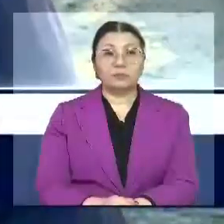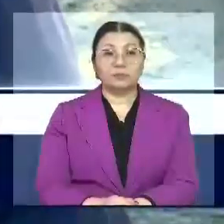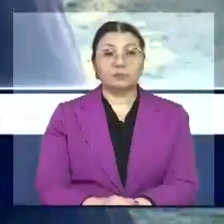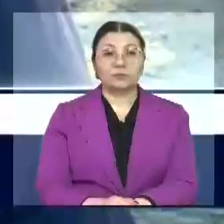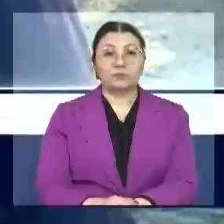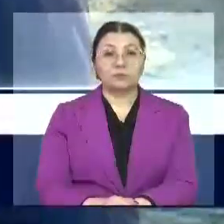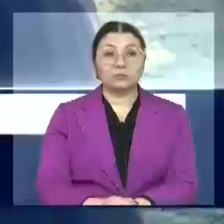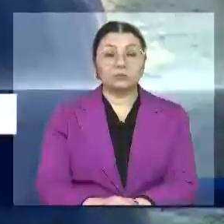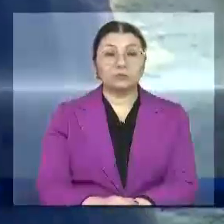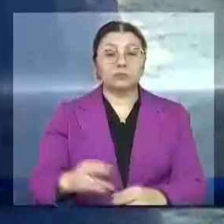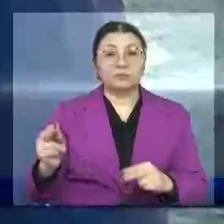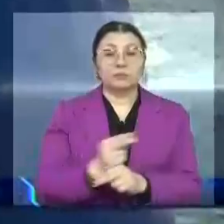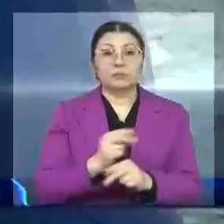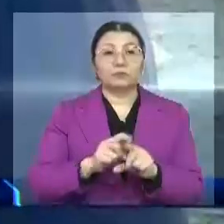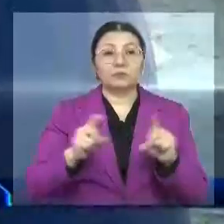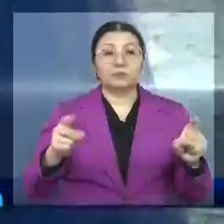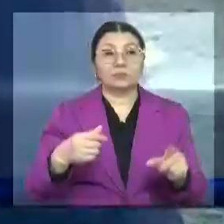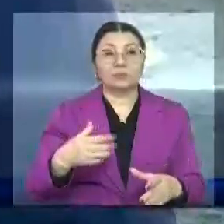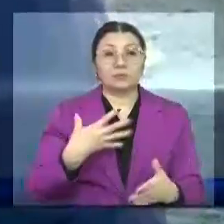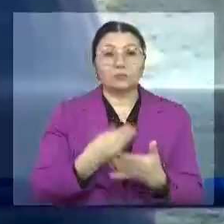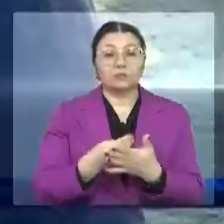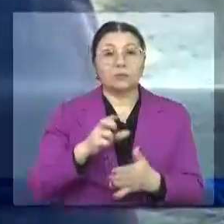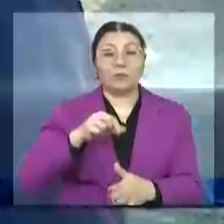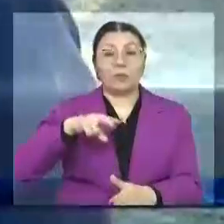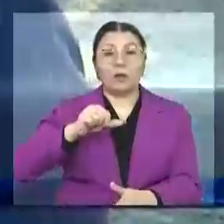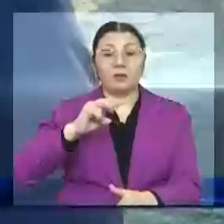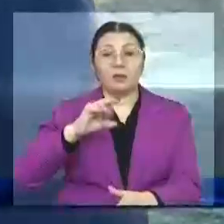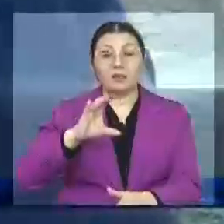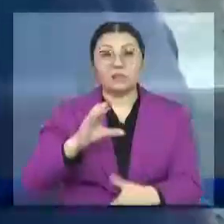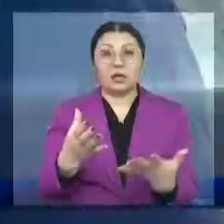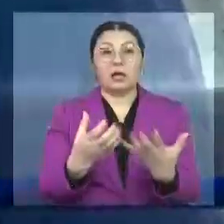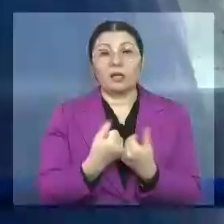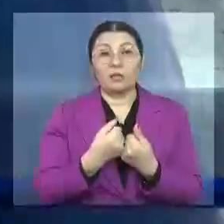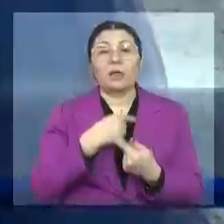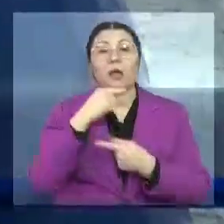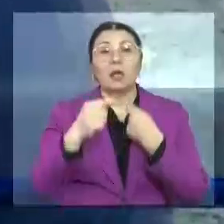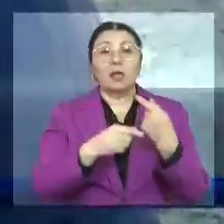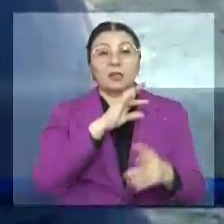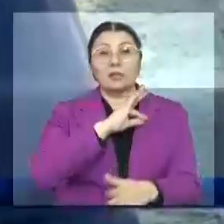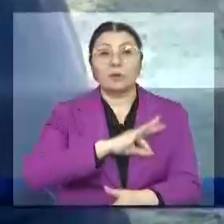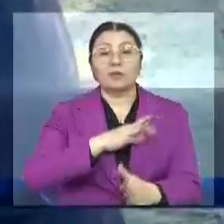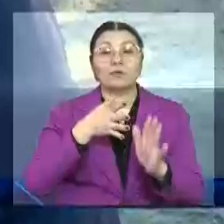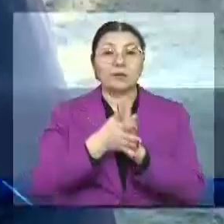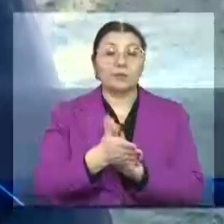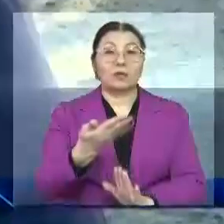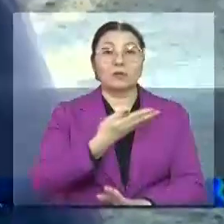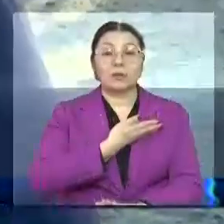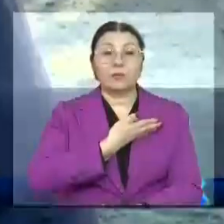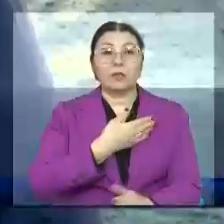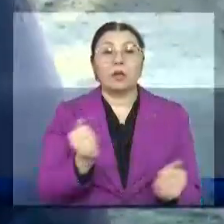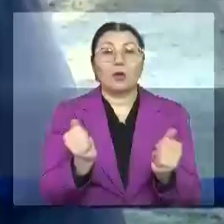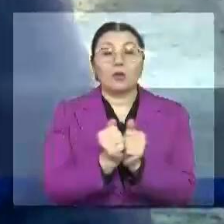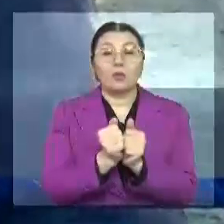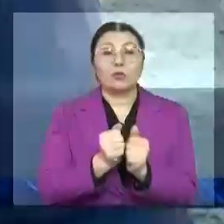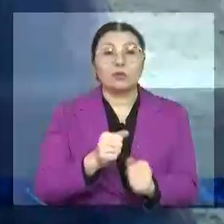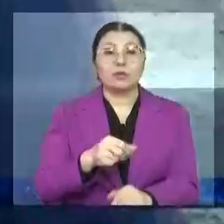аудандық больницадан амандық қалса өзіміздің балансымыз қалып, осыны әрі қарай пайдалануға жұмсағалы отырмыз. Мынау көрші Алтай